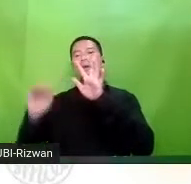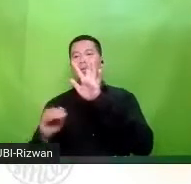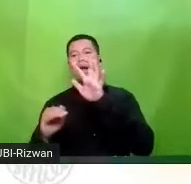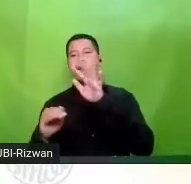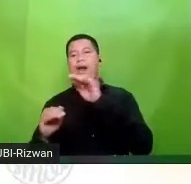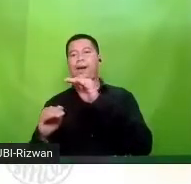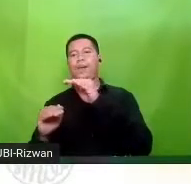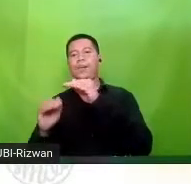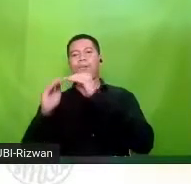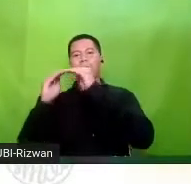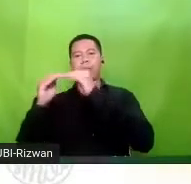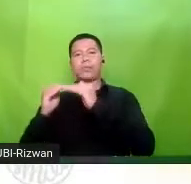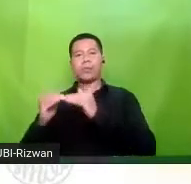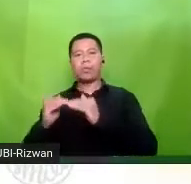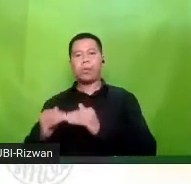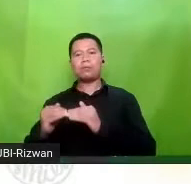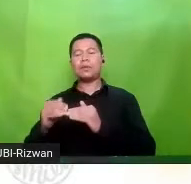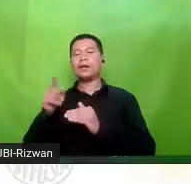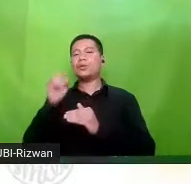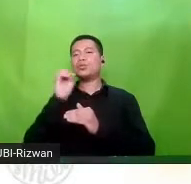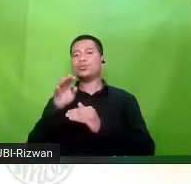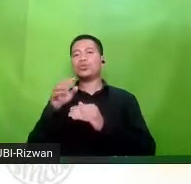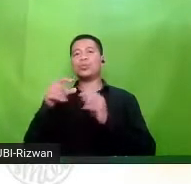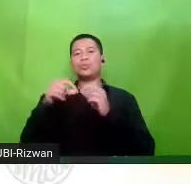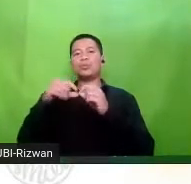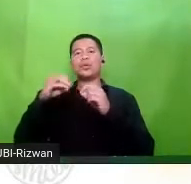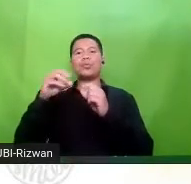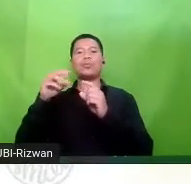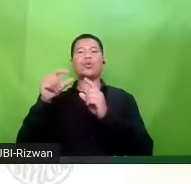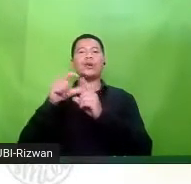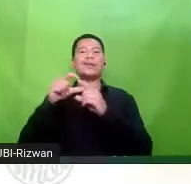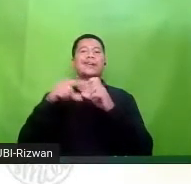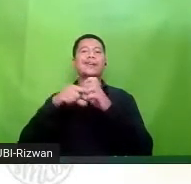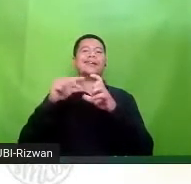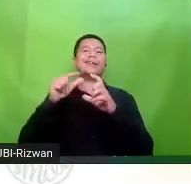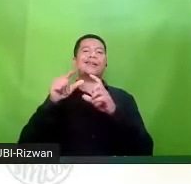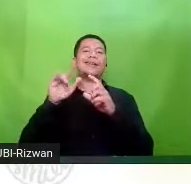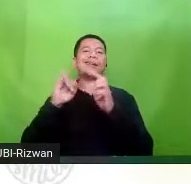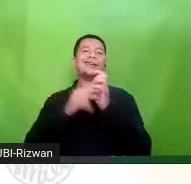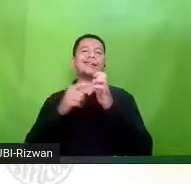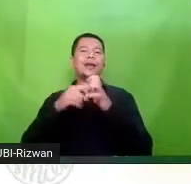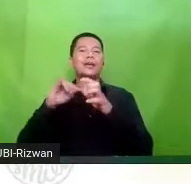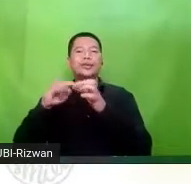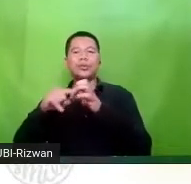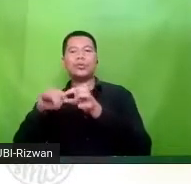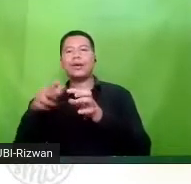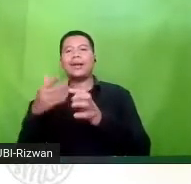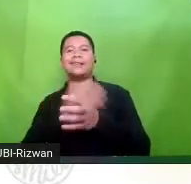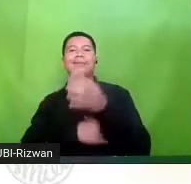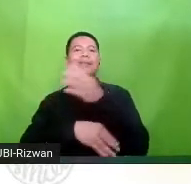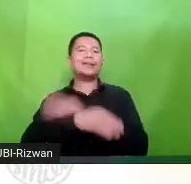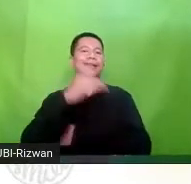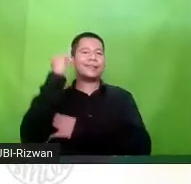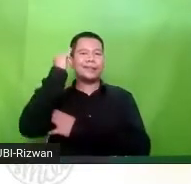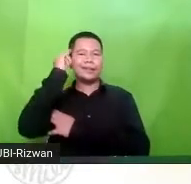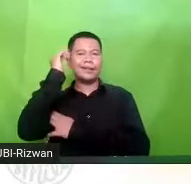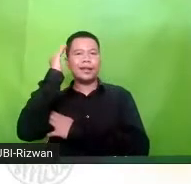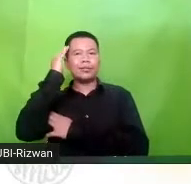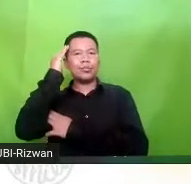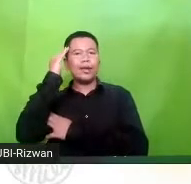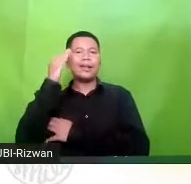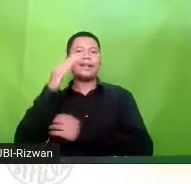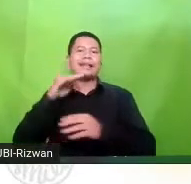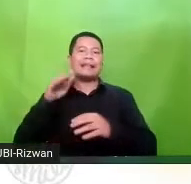bertingkat-tingkat, ada yang disebut dengan borderline IQ, kemudian disabilitas intelektual ringan, disabilitas intelektual